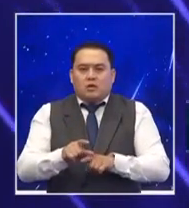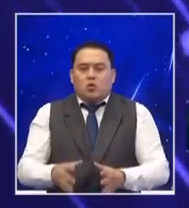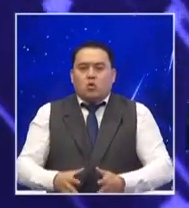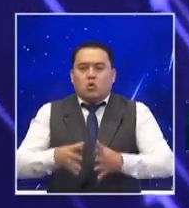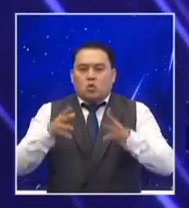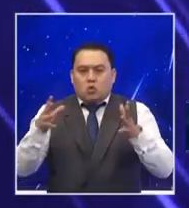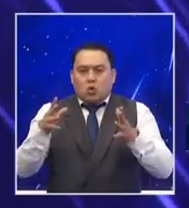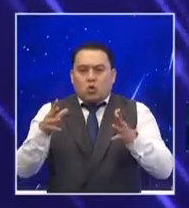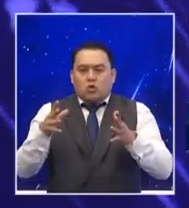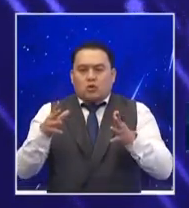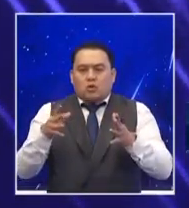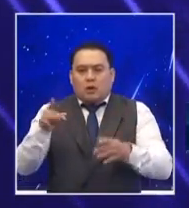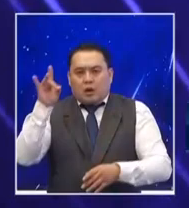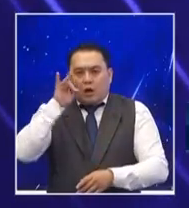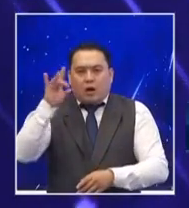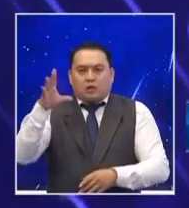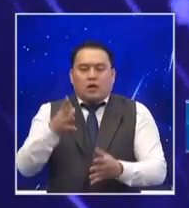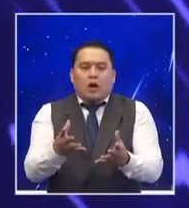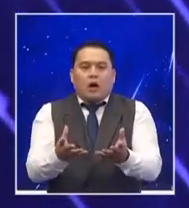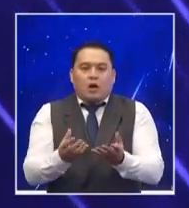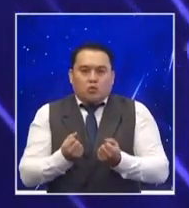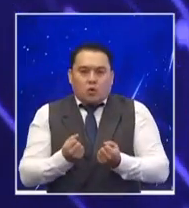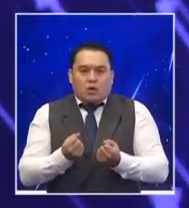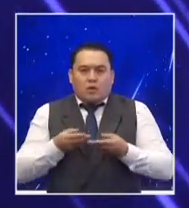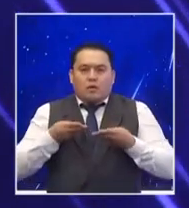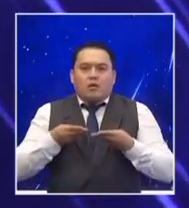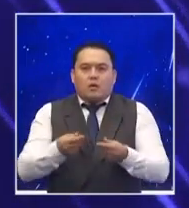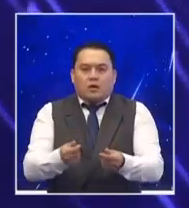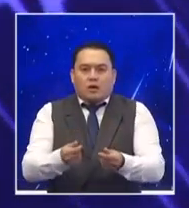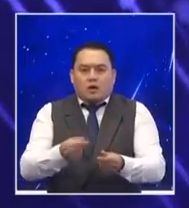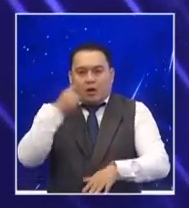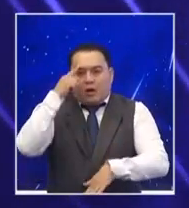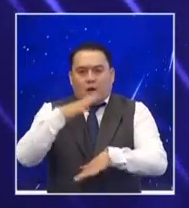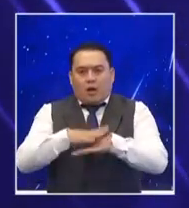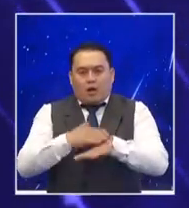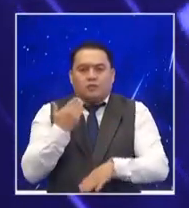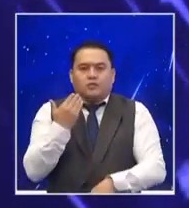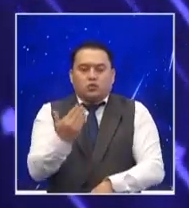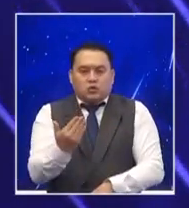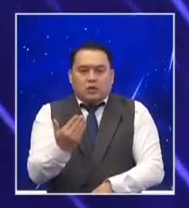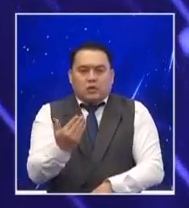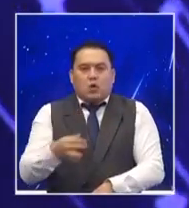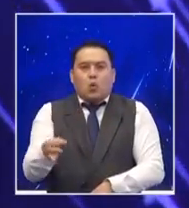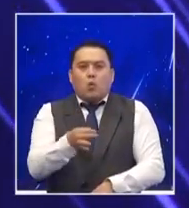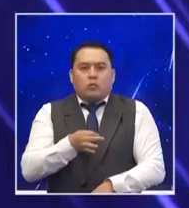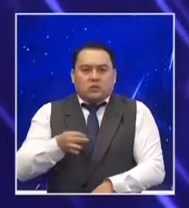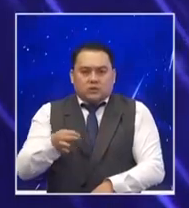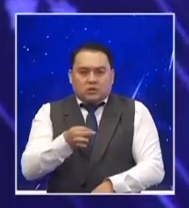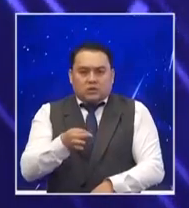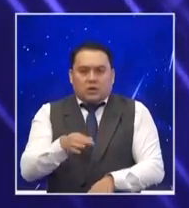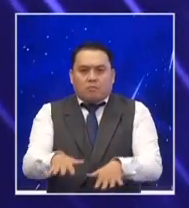үлкен биік атаққа алуға ықпал еткен Аман Ғабасұлы өзіңізге,